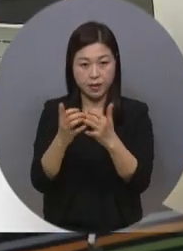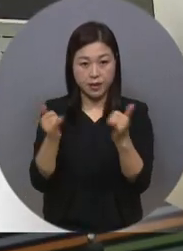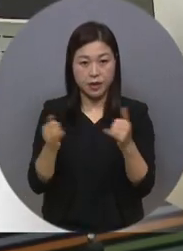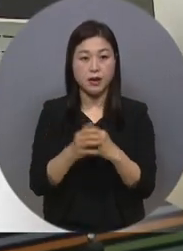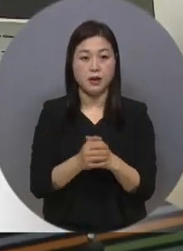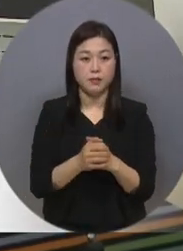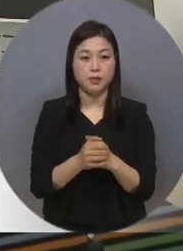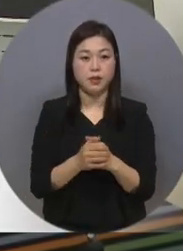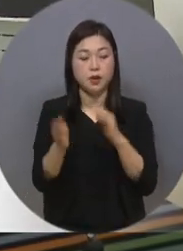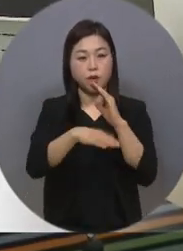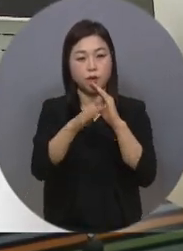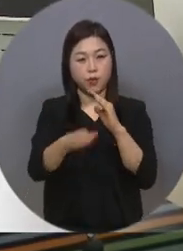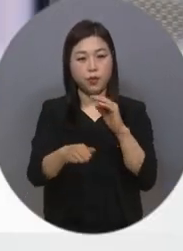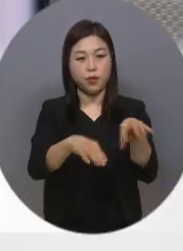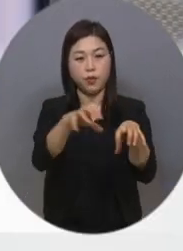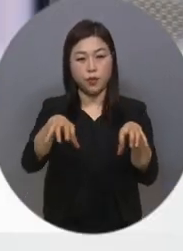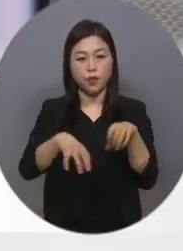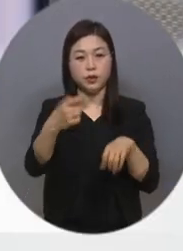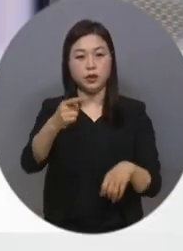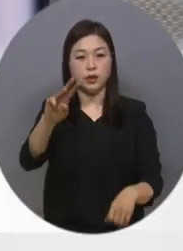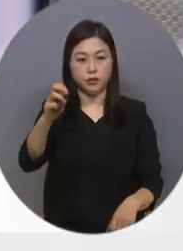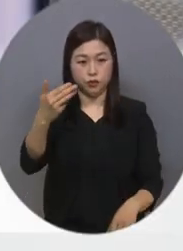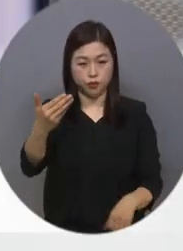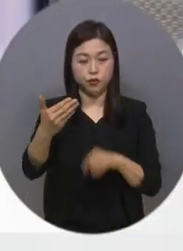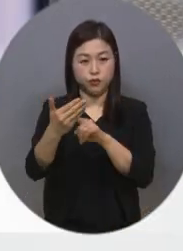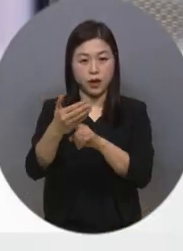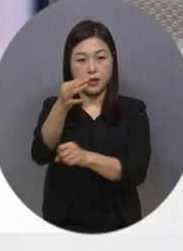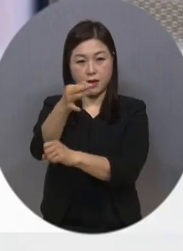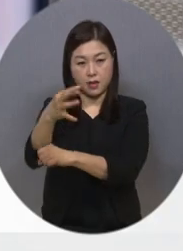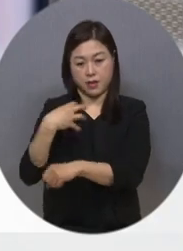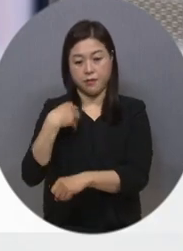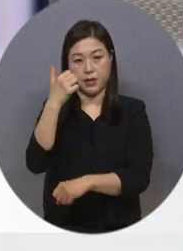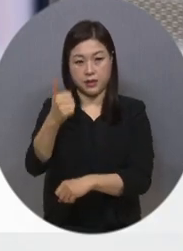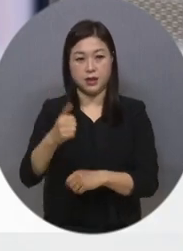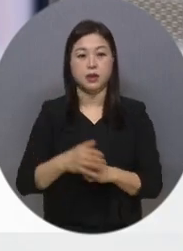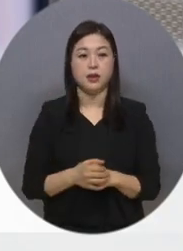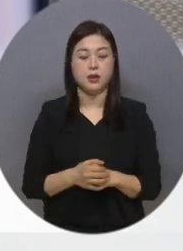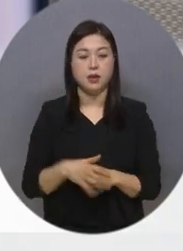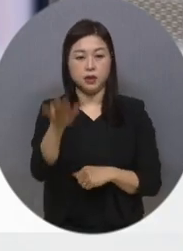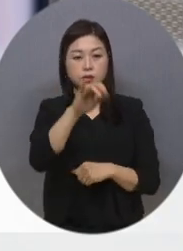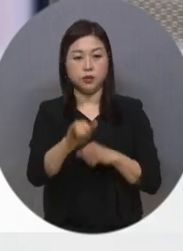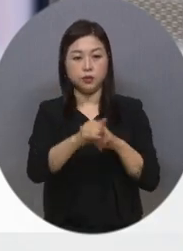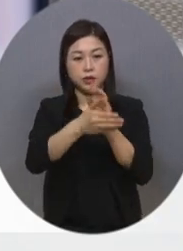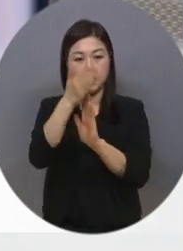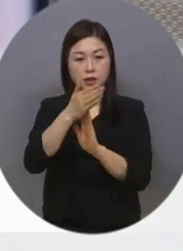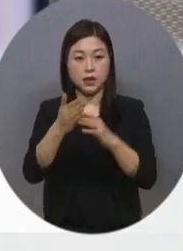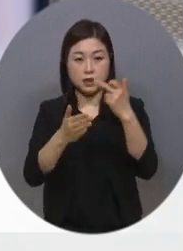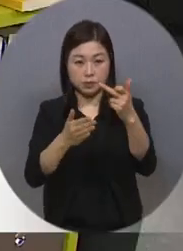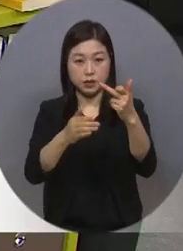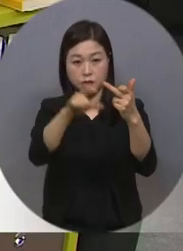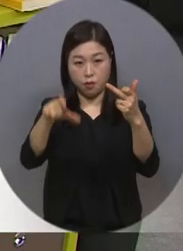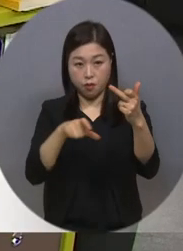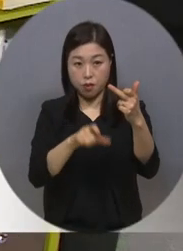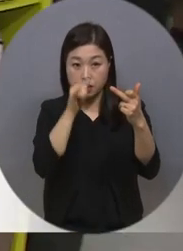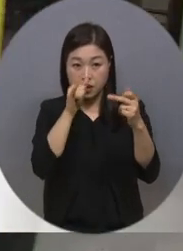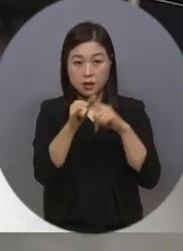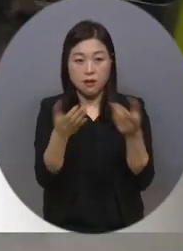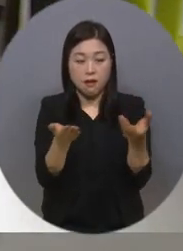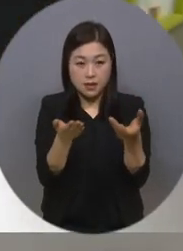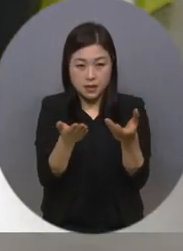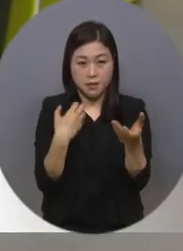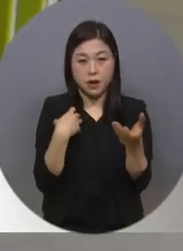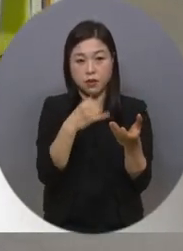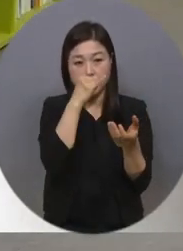대상 공공기관 1039개소의 구매 담당자입니다. 전국 시도별 17개 권역으로 구분해 업무